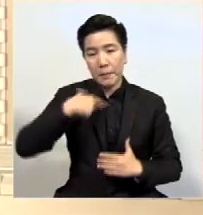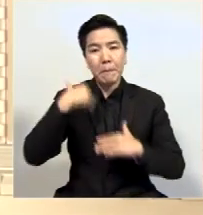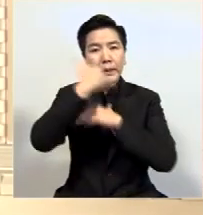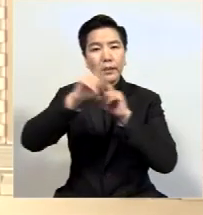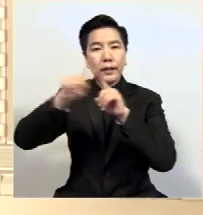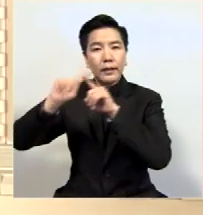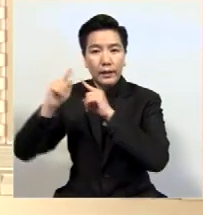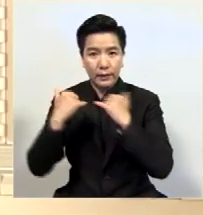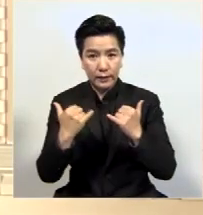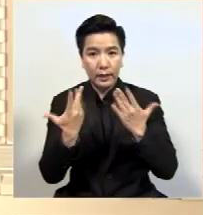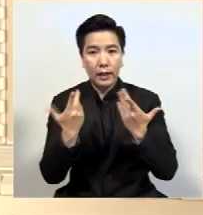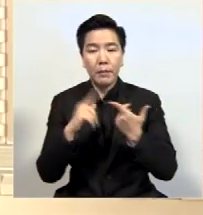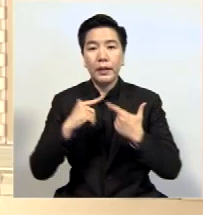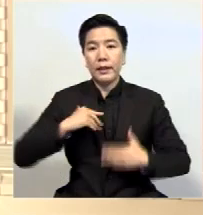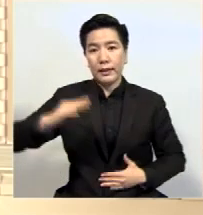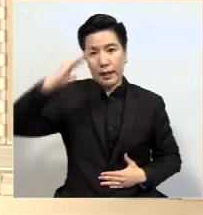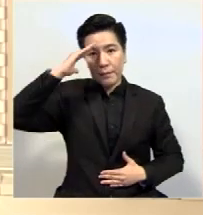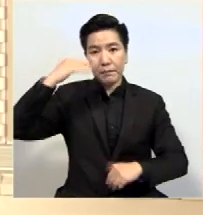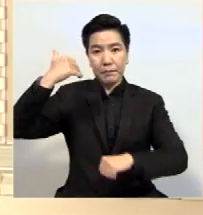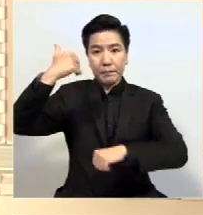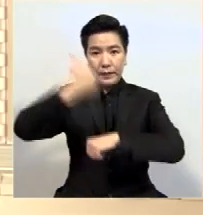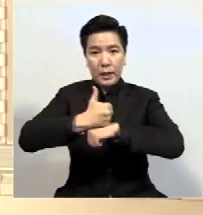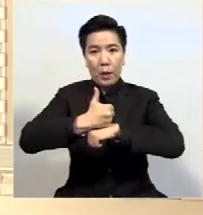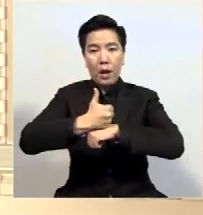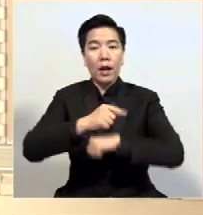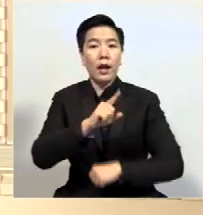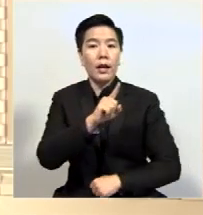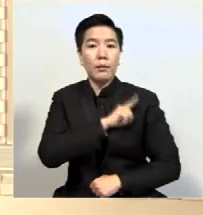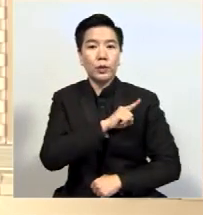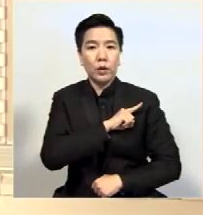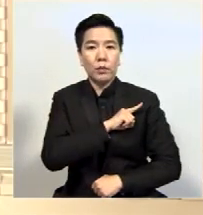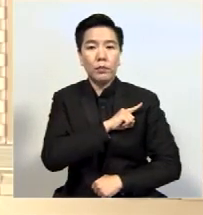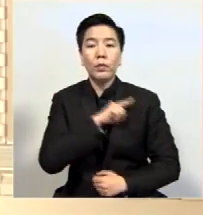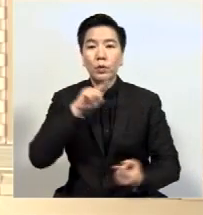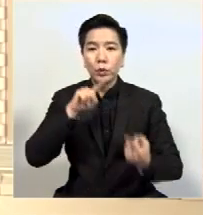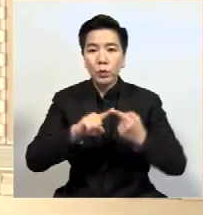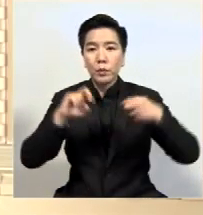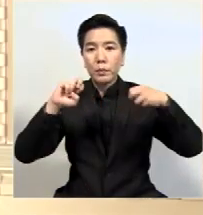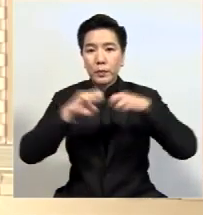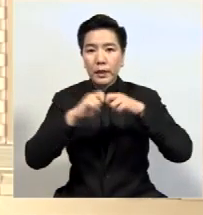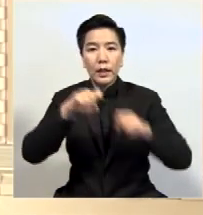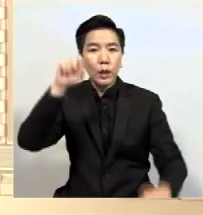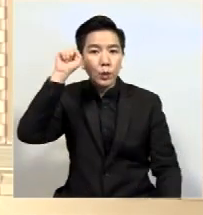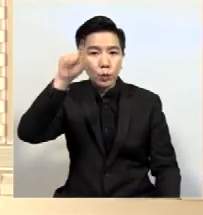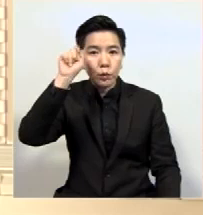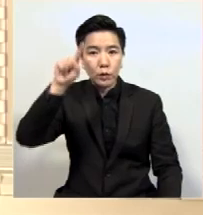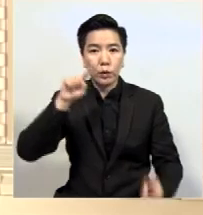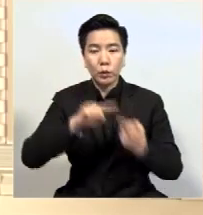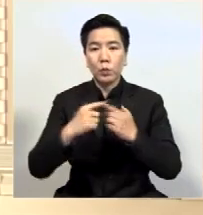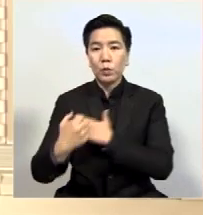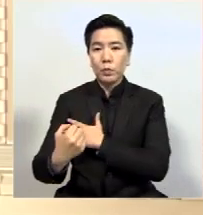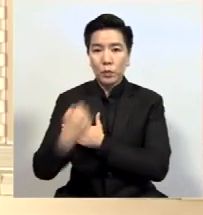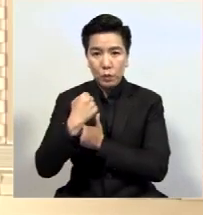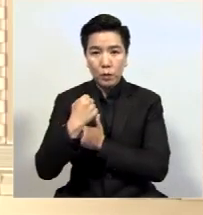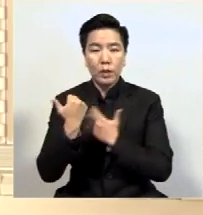างประเทศและมีผู้บัญชาการทหารสูงสุดเป็นหัวหน้าผู้รับผิดชอบในการแก้ไขสถานการณ์ฉุกเฉินด้านความมั่นค